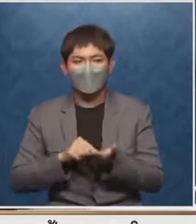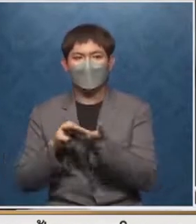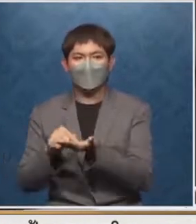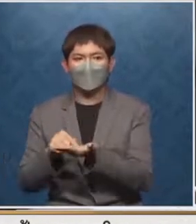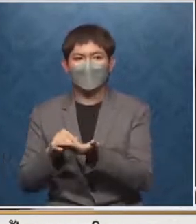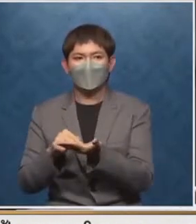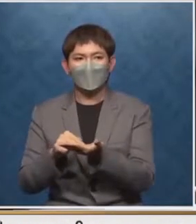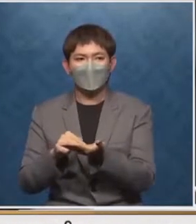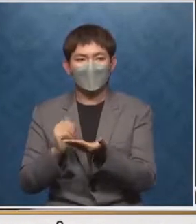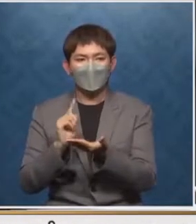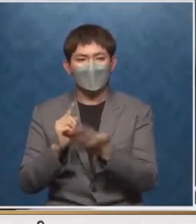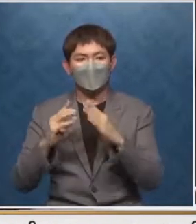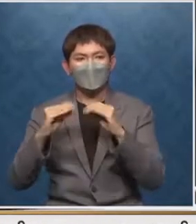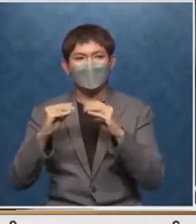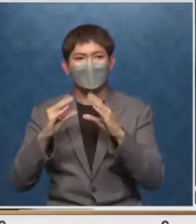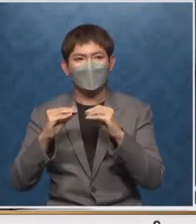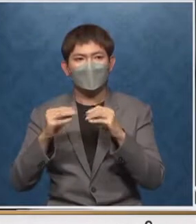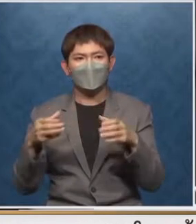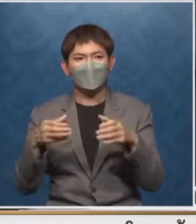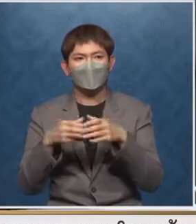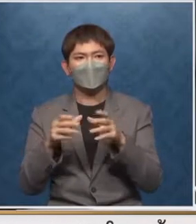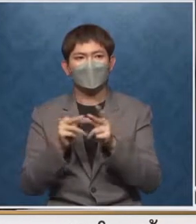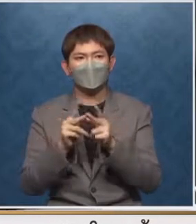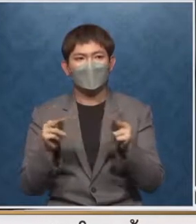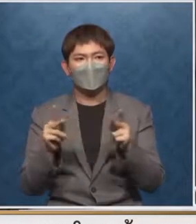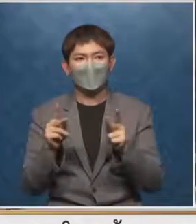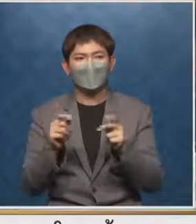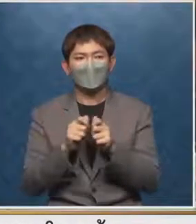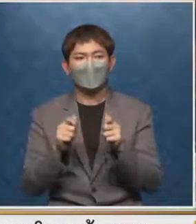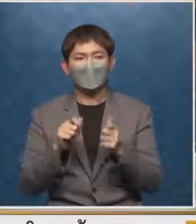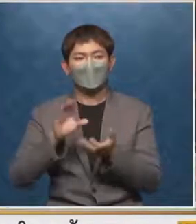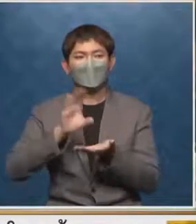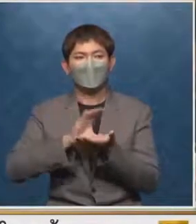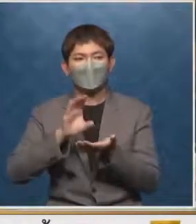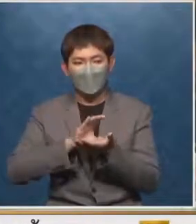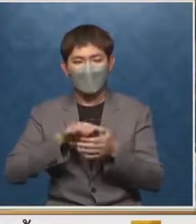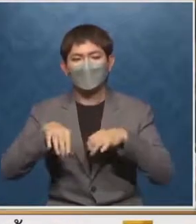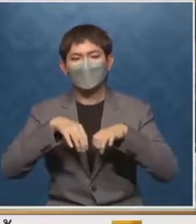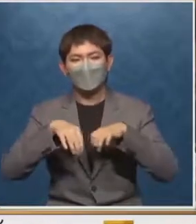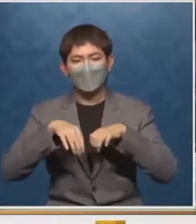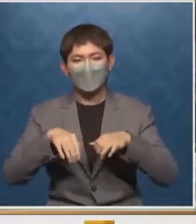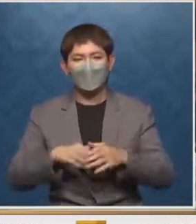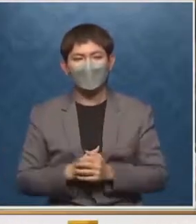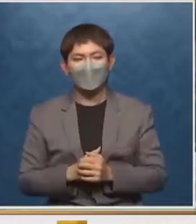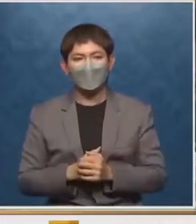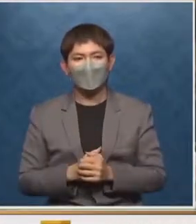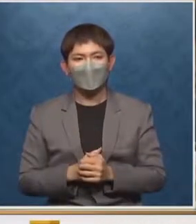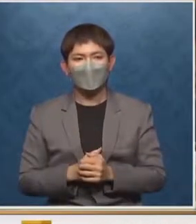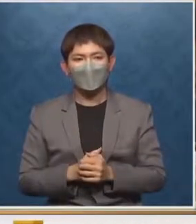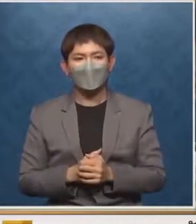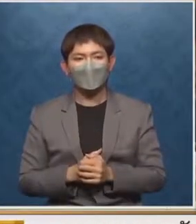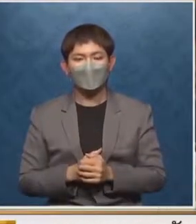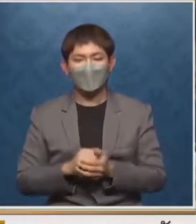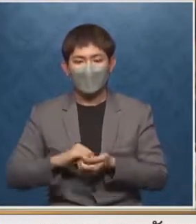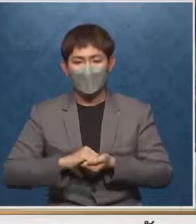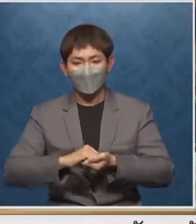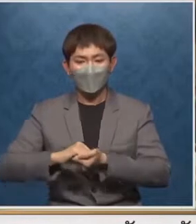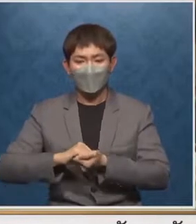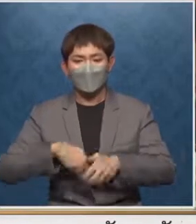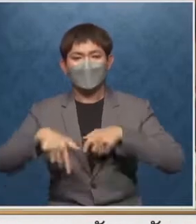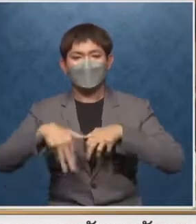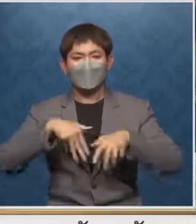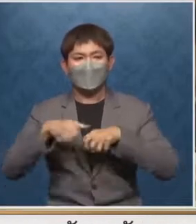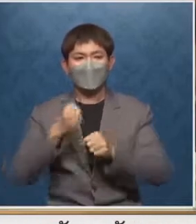ปเสนอต่อที่ประชุมคณะกรรมการและอนุกรรมการบริหารนะครับส่วนเรื่องของการสร้างการมีส่วนร่วมของประชาช